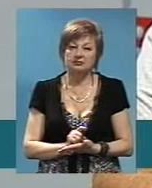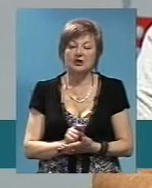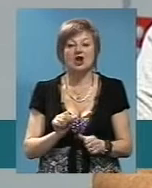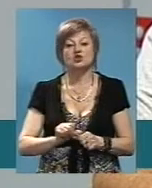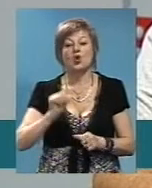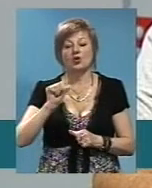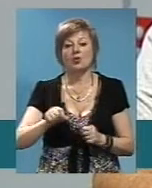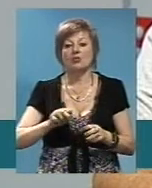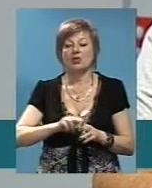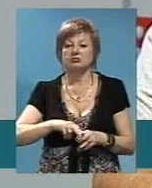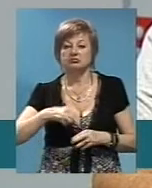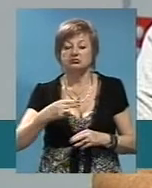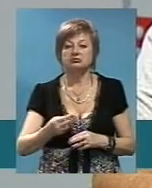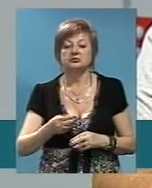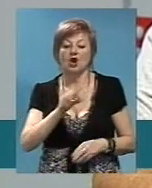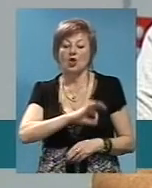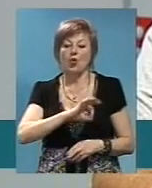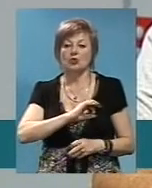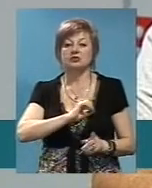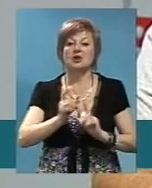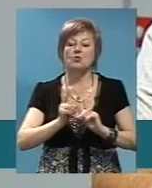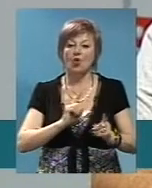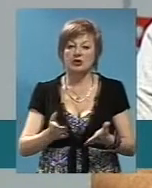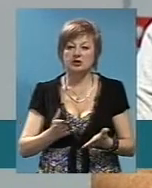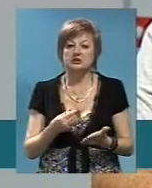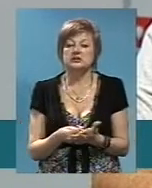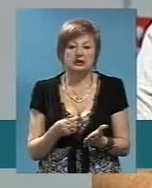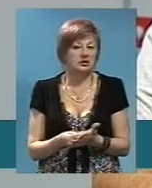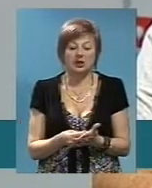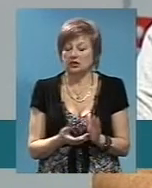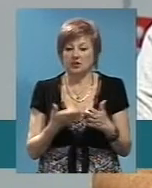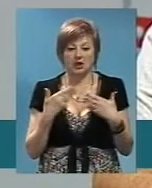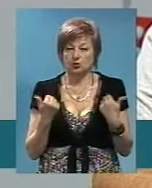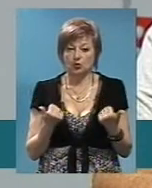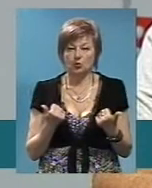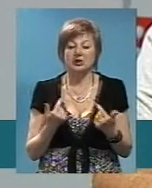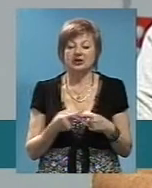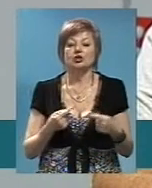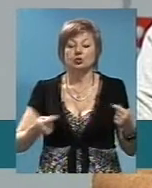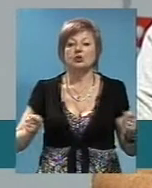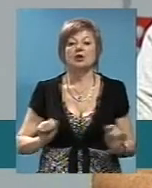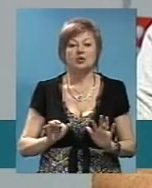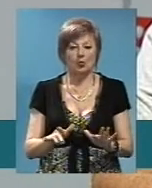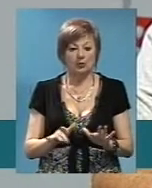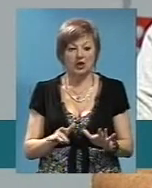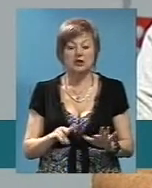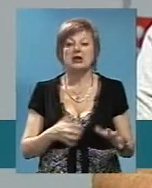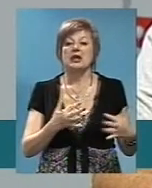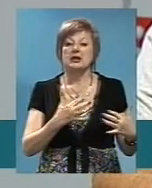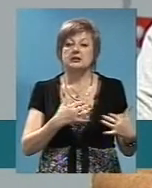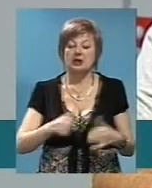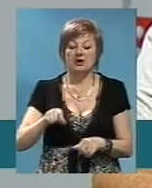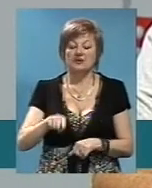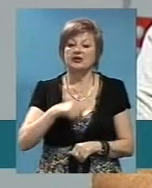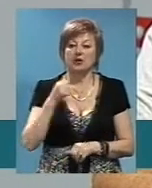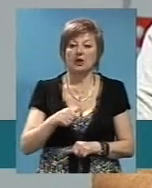зокрема, відшкодування пільгового проїзду, на який коштів практично немає, і та інші заходи. Забравши цього